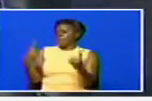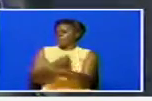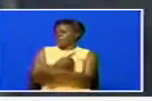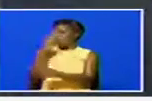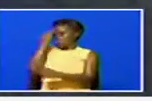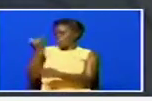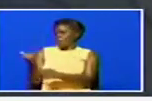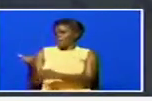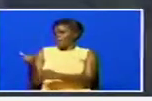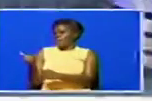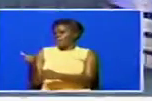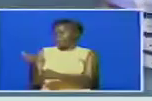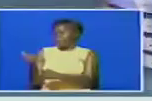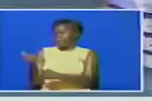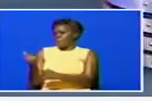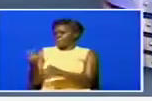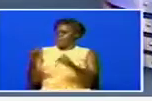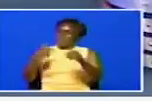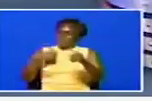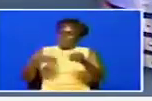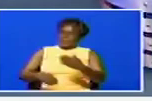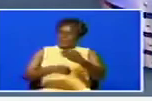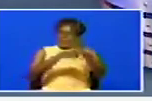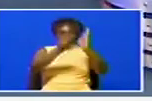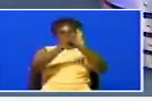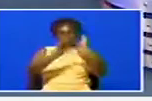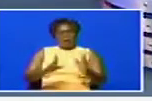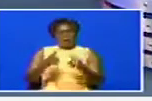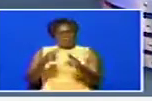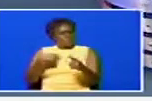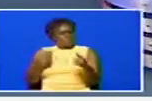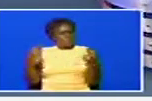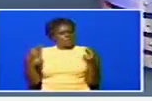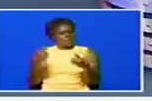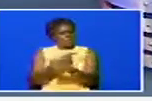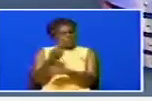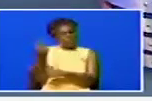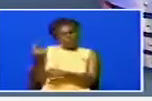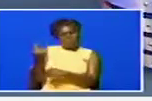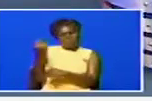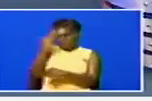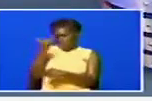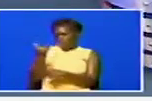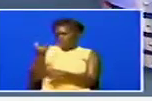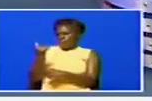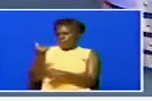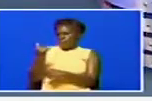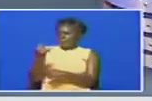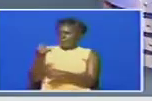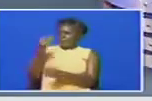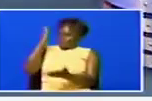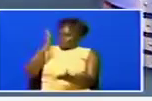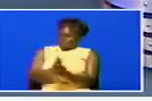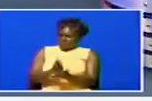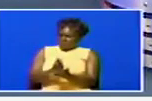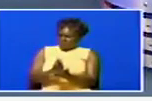tofauti. Tofauti. Kwa hiyo tunakubaliana na wakili. Jambo ambalo ninasema wakili ni hili. Kwamba lazima msema kweli awe